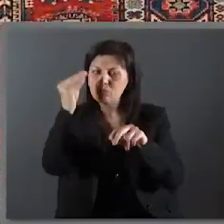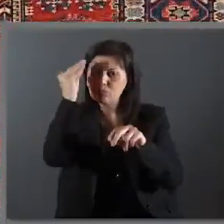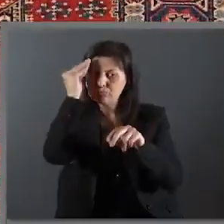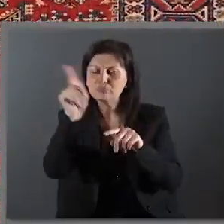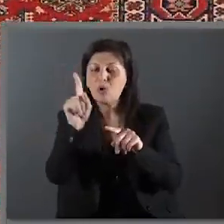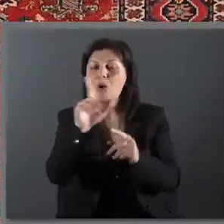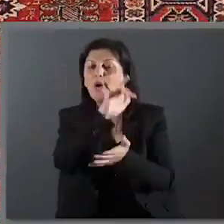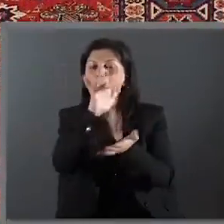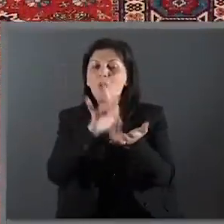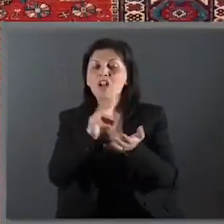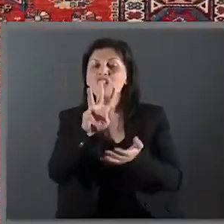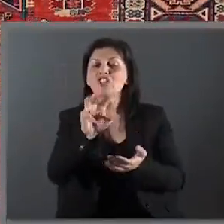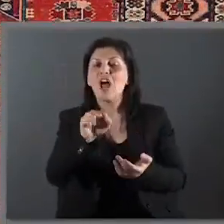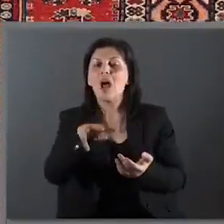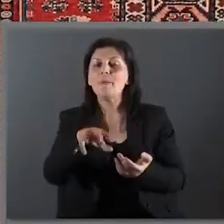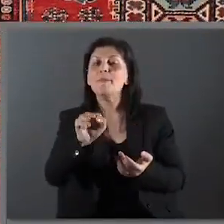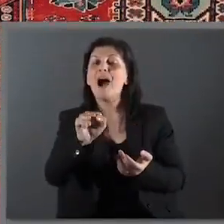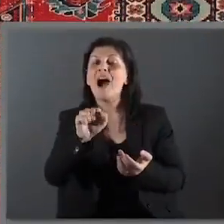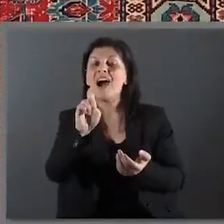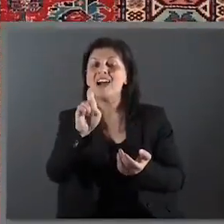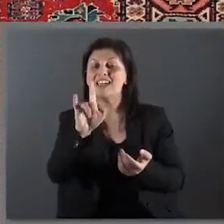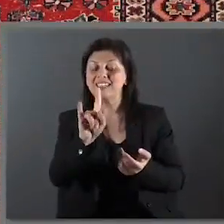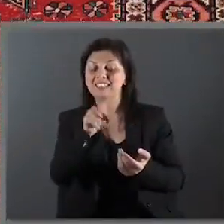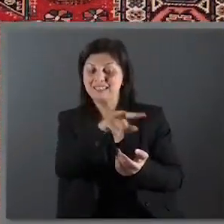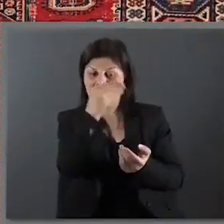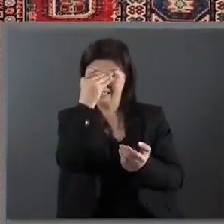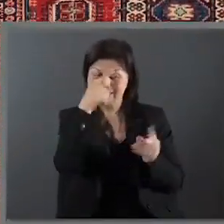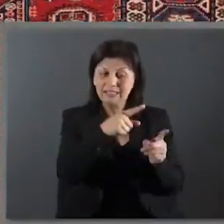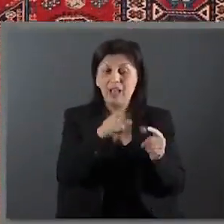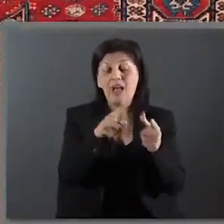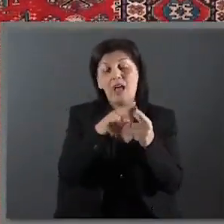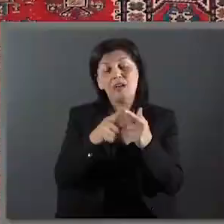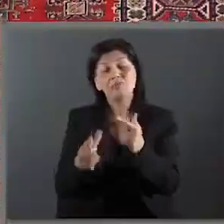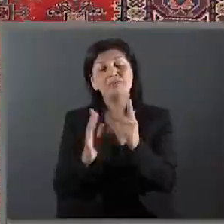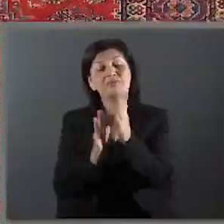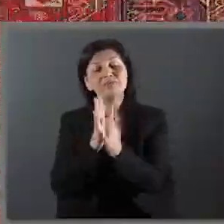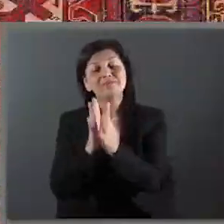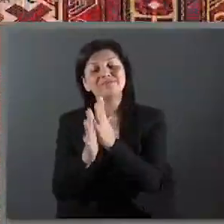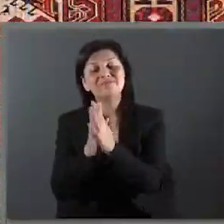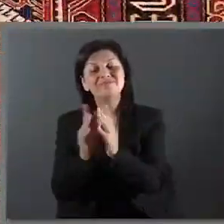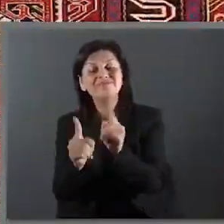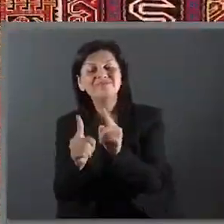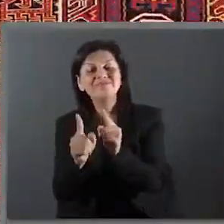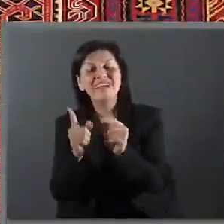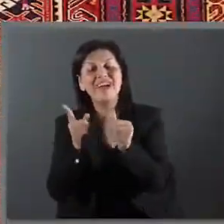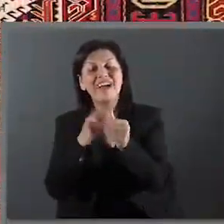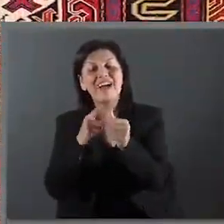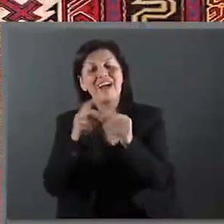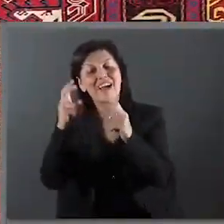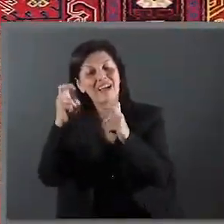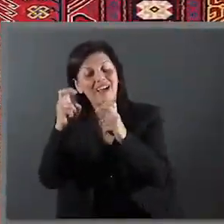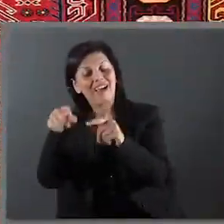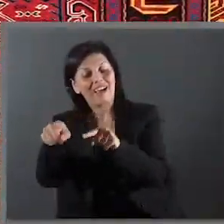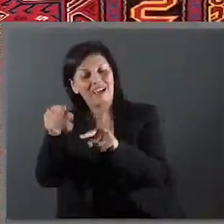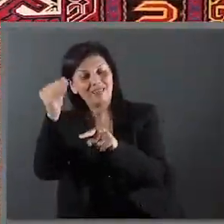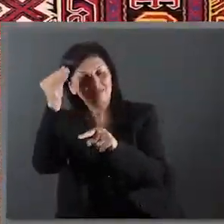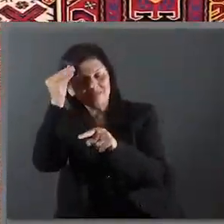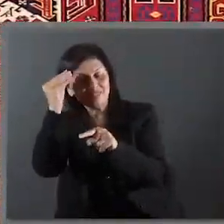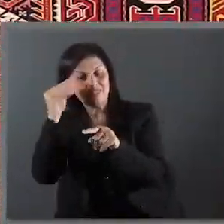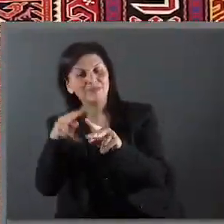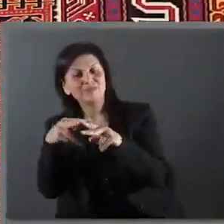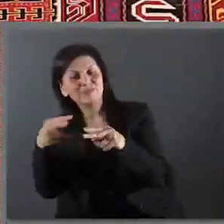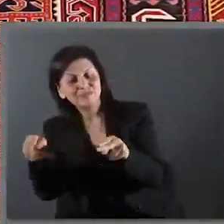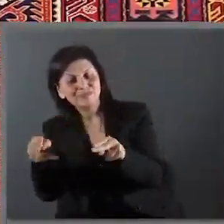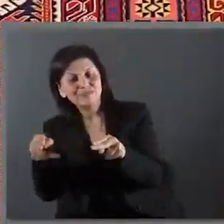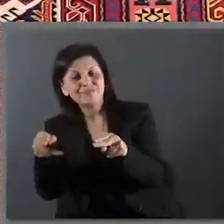sumaq sözünün Şamaxı şəhərinin adı ilə bağlı olduğunu söyləyir. Digər tərəfdən isə elə sumaq bitkisinin adı ilə bağlanır